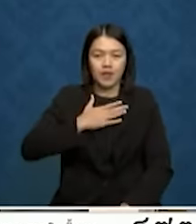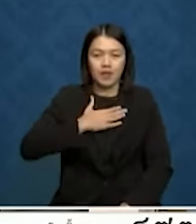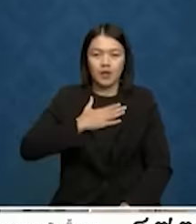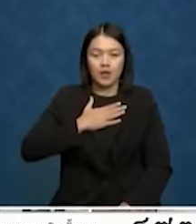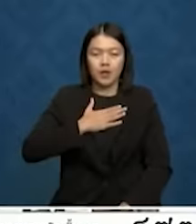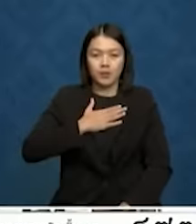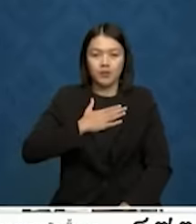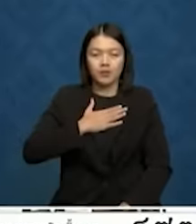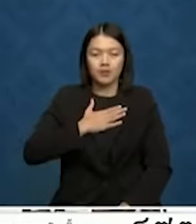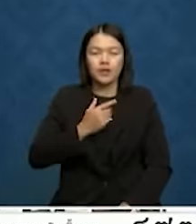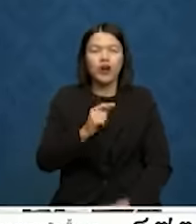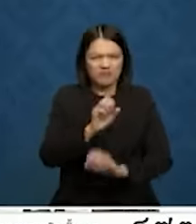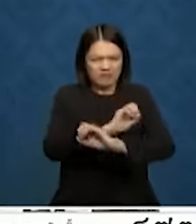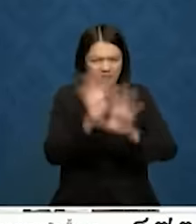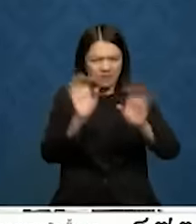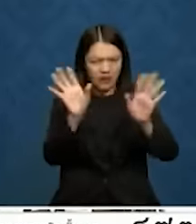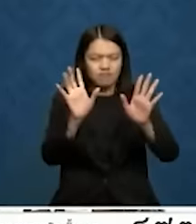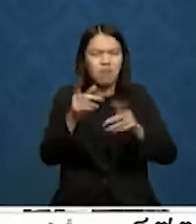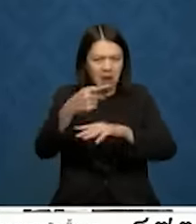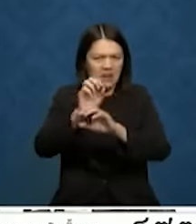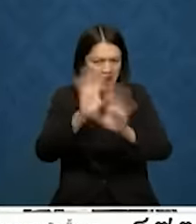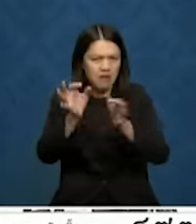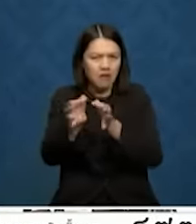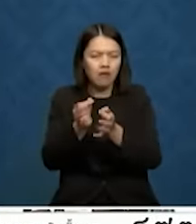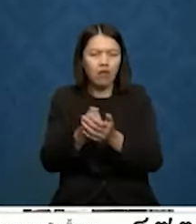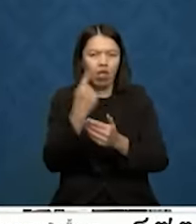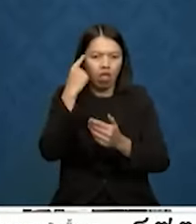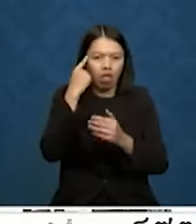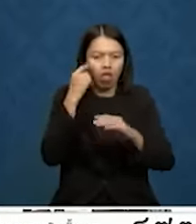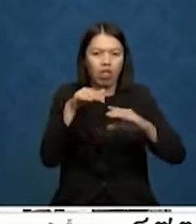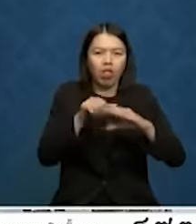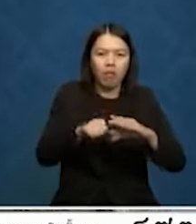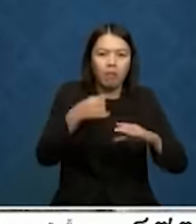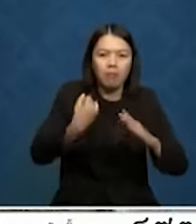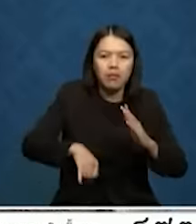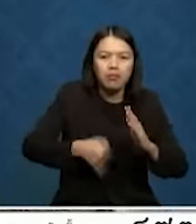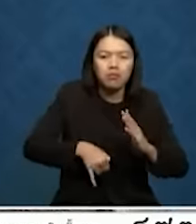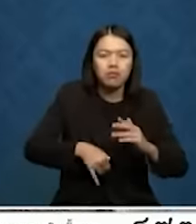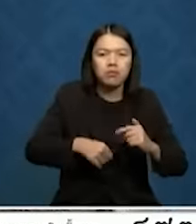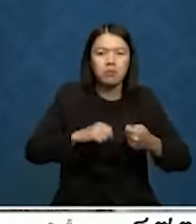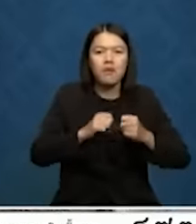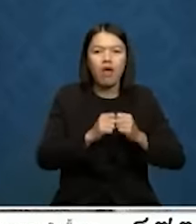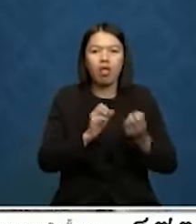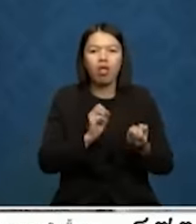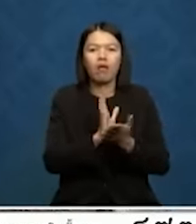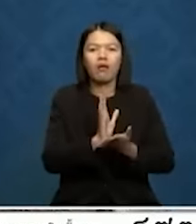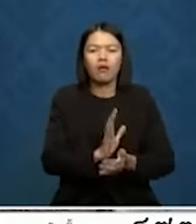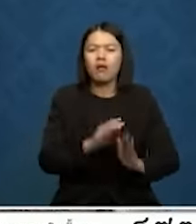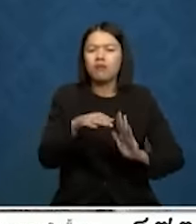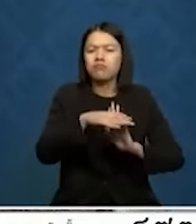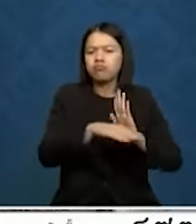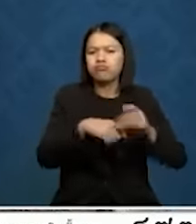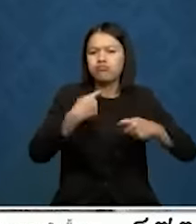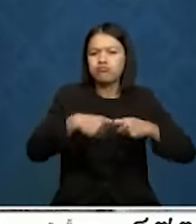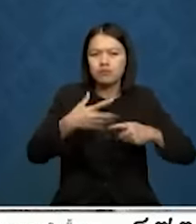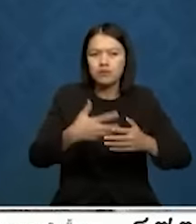ครับ ได้ครับ ท่านประธานต้องชัดเจนนะ ได้ครับ เกิดทะลึ่งขึ้นไปแล้วก็ไปร้องมันก็จะเป็นปัญหาอีกเพราะว่าขั้นตอนไม่ได้ยากเลย